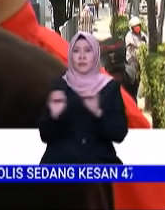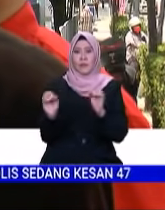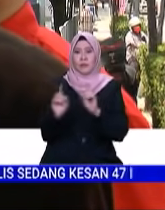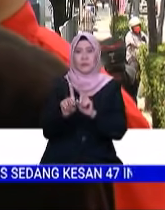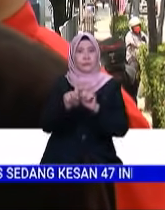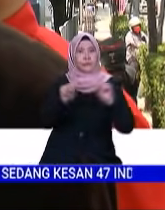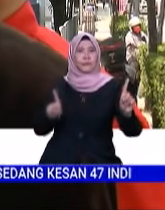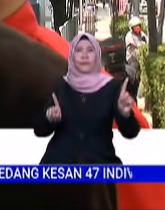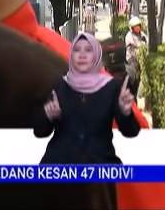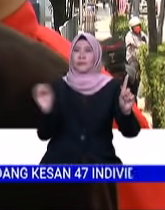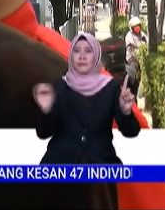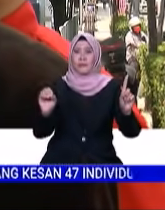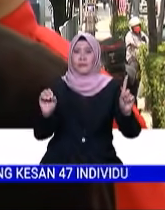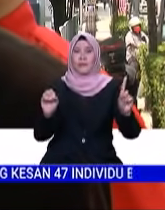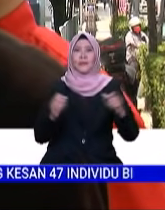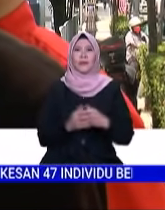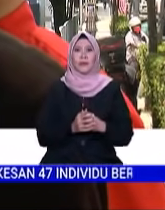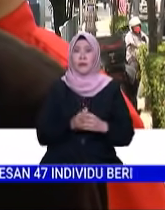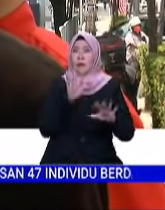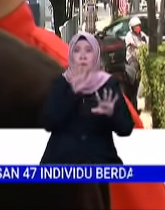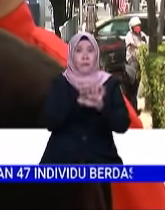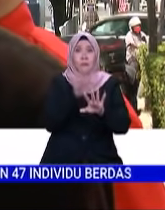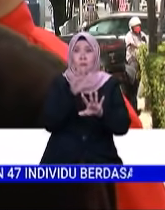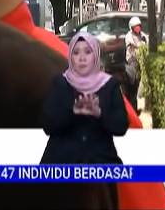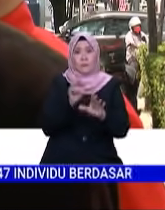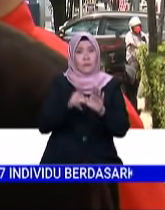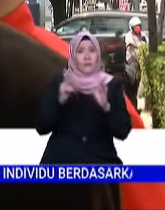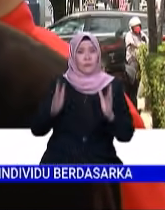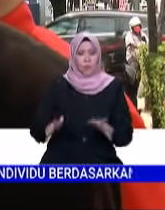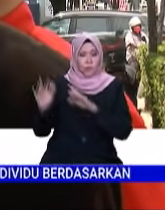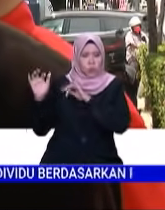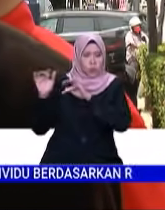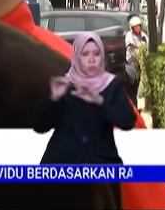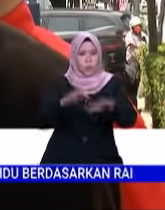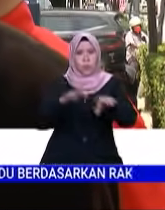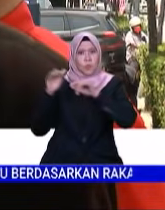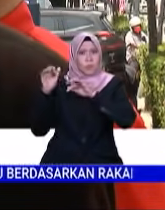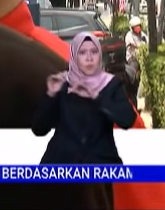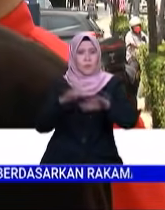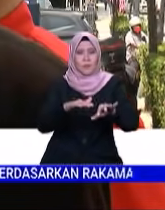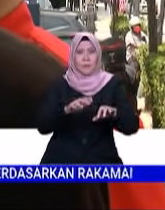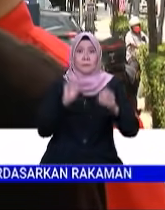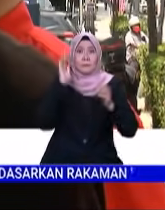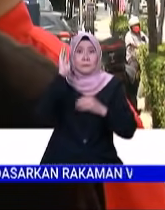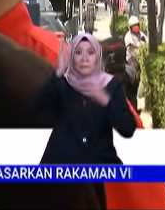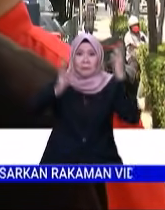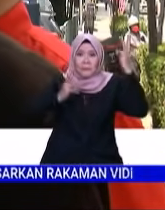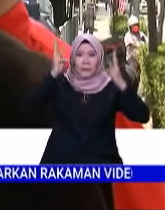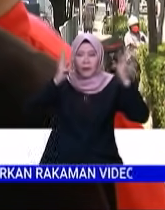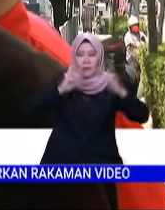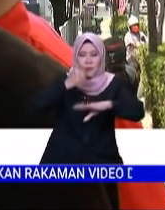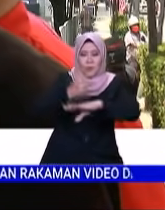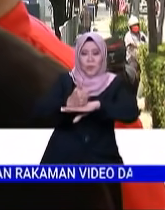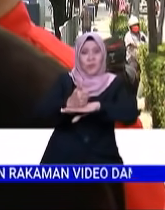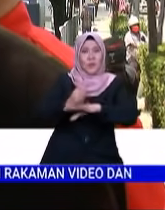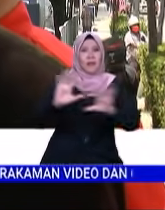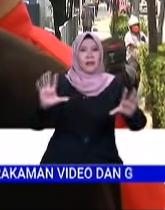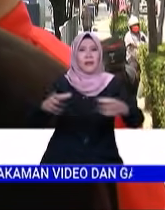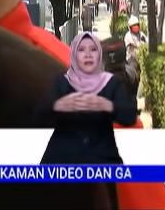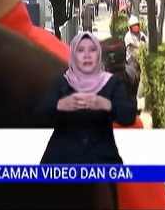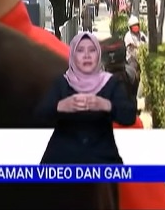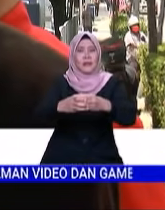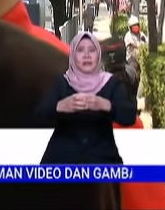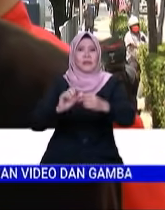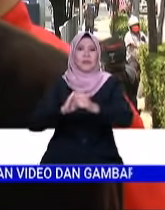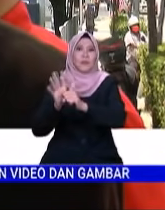sosial. Kehadiran begitu ramai peserta bakal mewujudkan risiko kluster perhimpunan